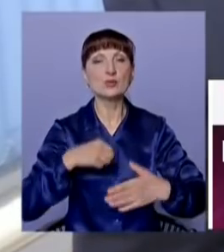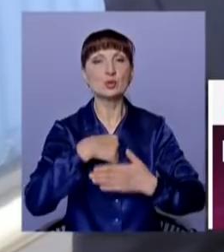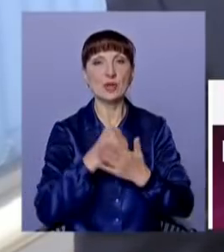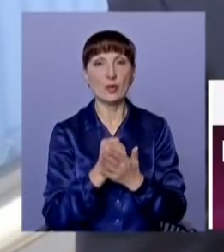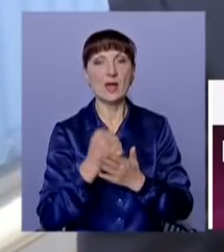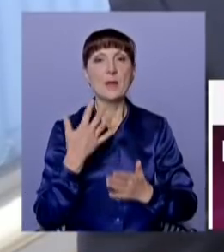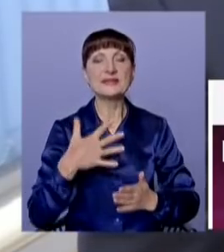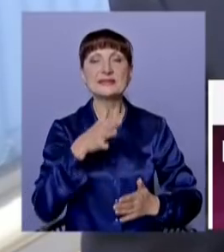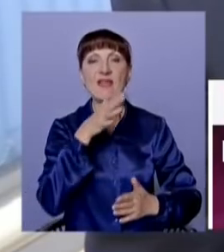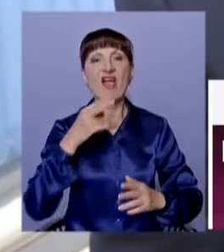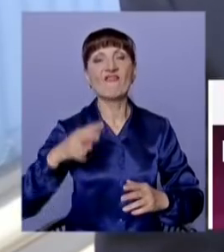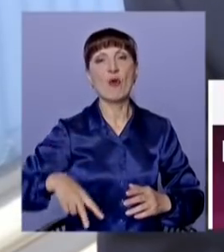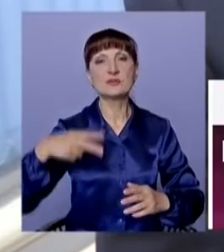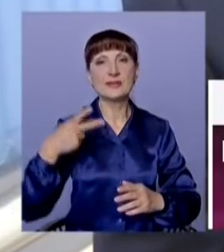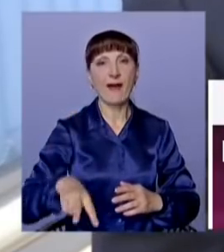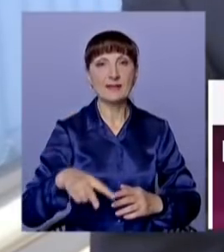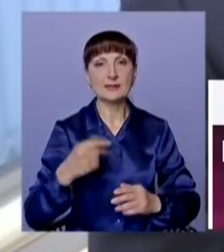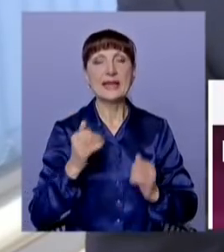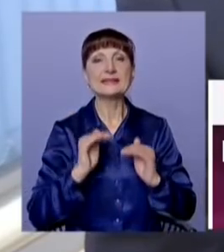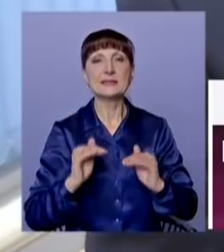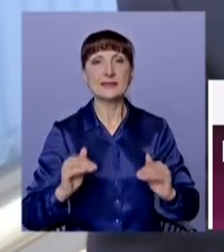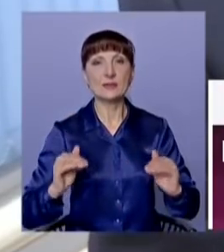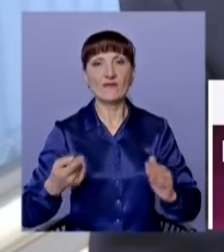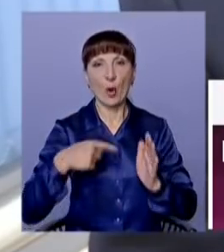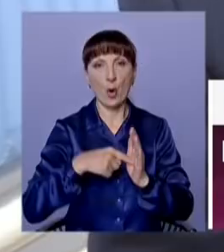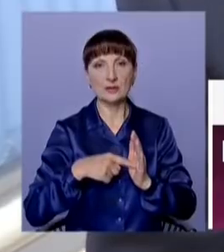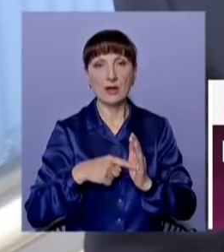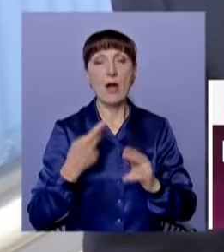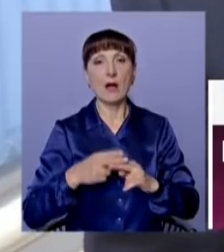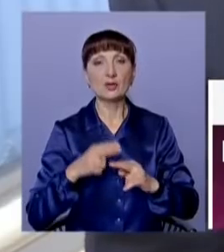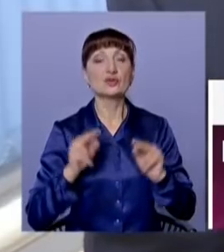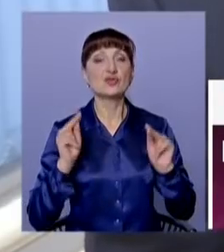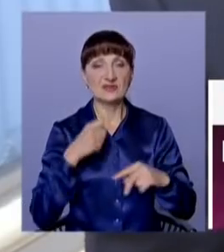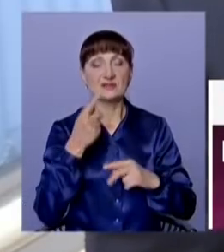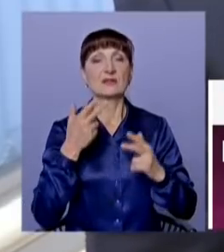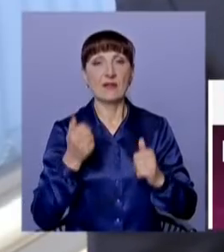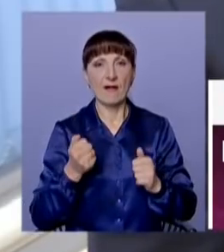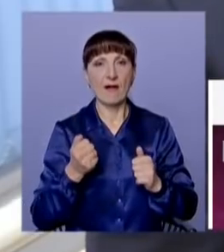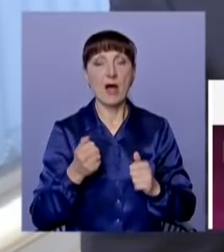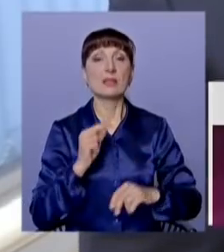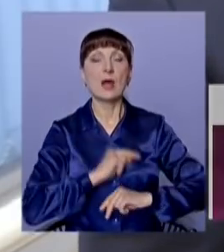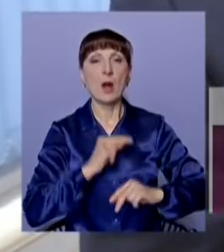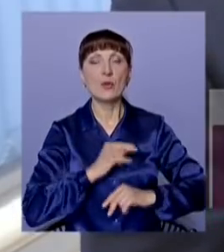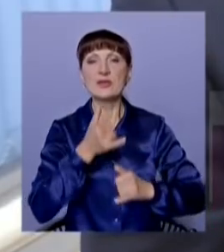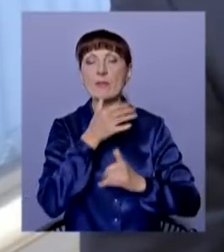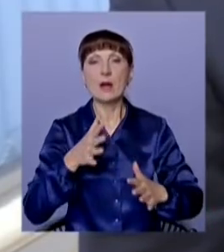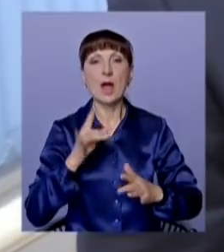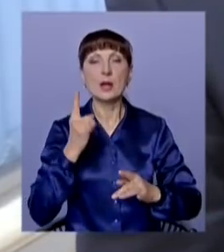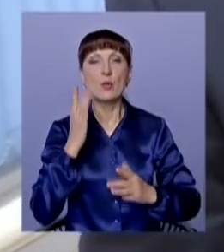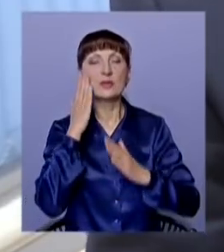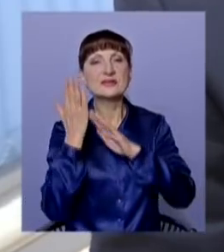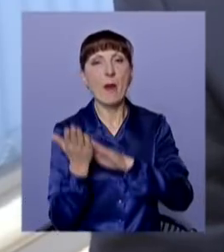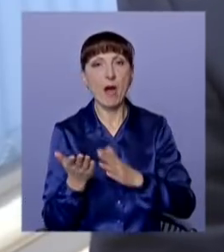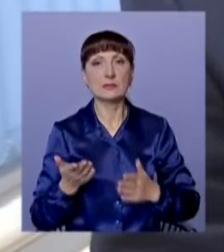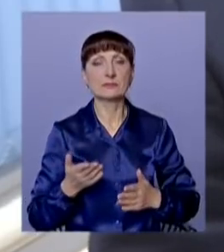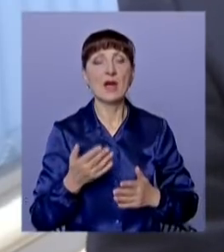пятидесятилетний воспитательница одного из детских садов города который признал что находясь на работе не могла уложить спать данного ребенка